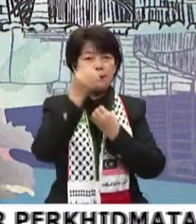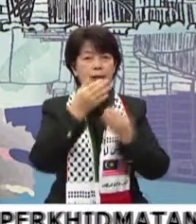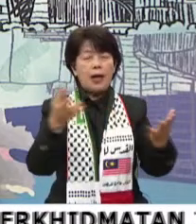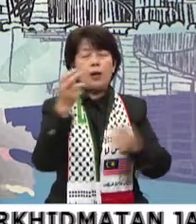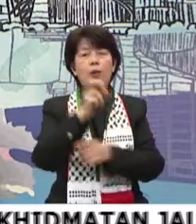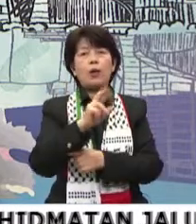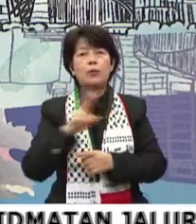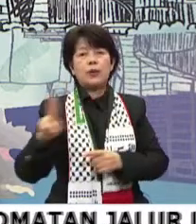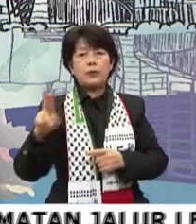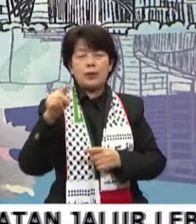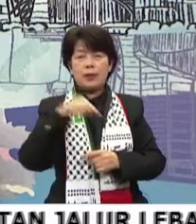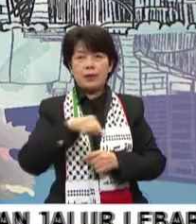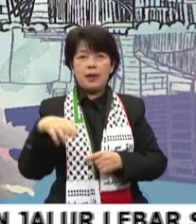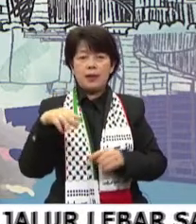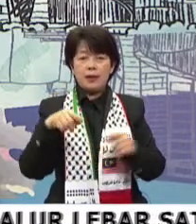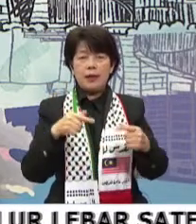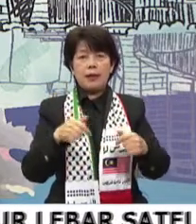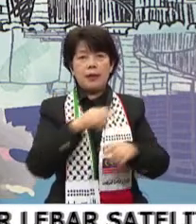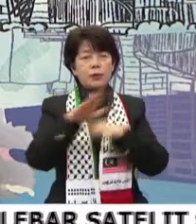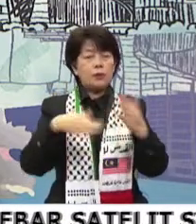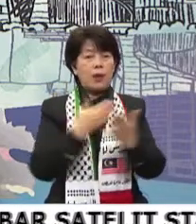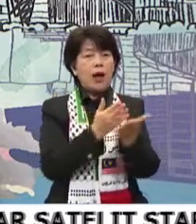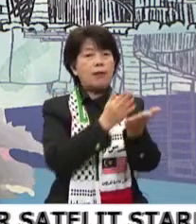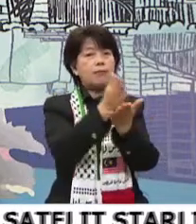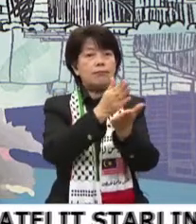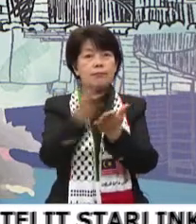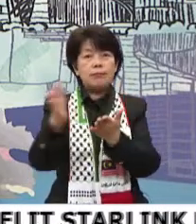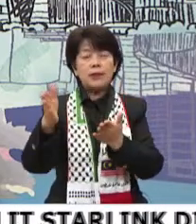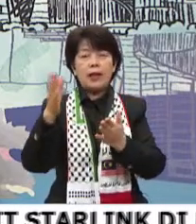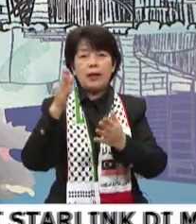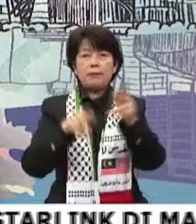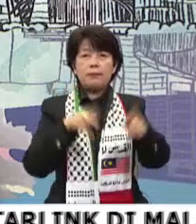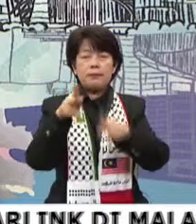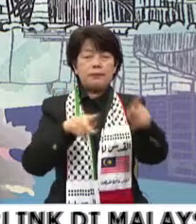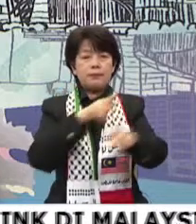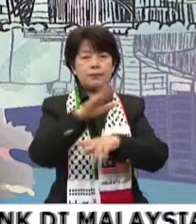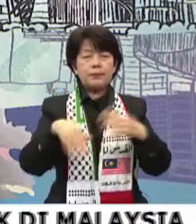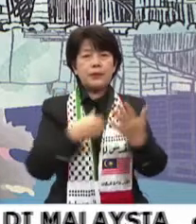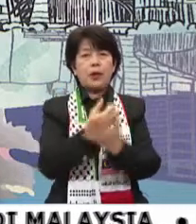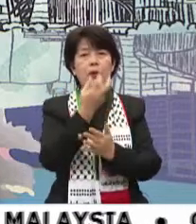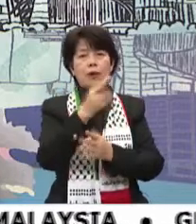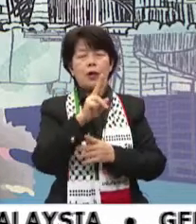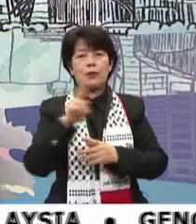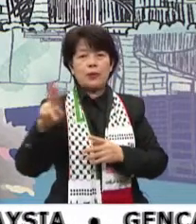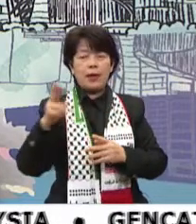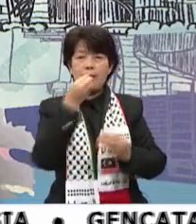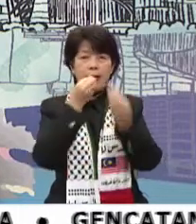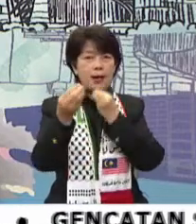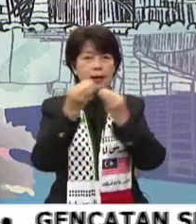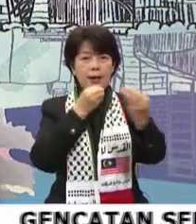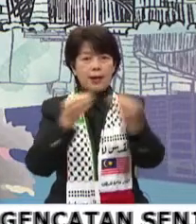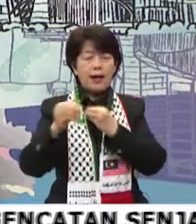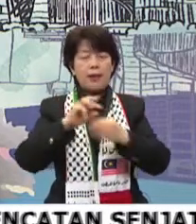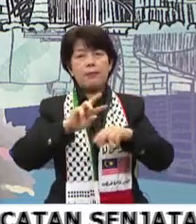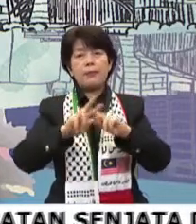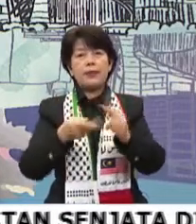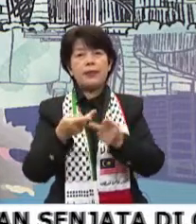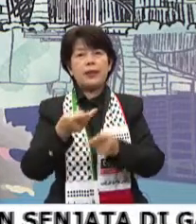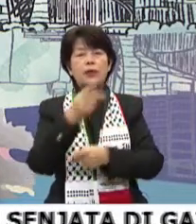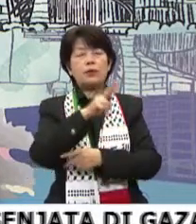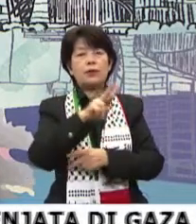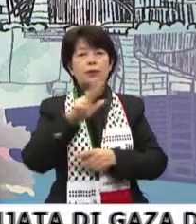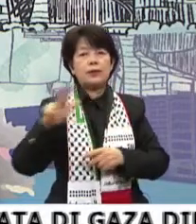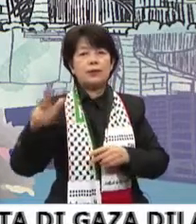undang-undang suruhanjaya hak asasi manusia pindaan 2023 dan juga Rang undang-undang makanan pindaan 2023